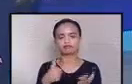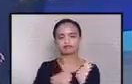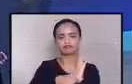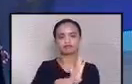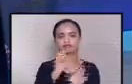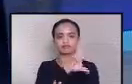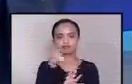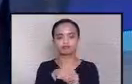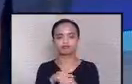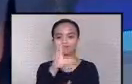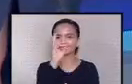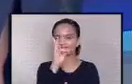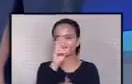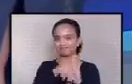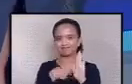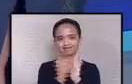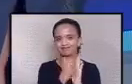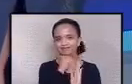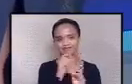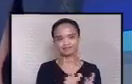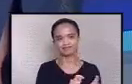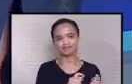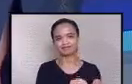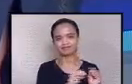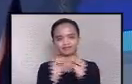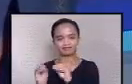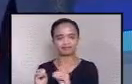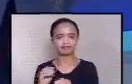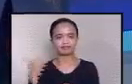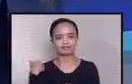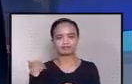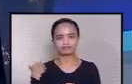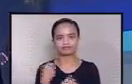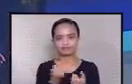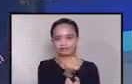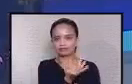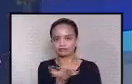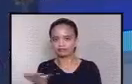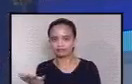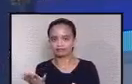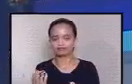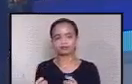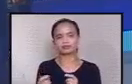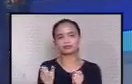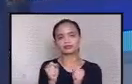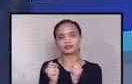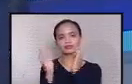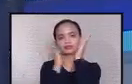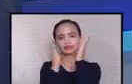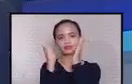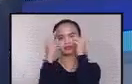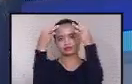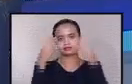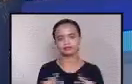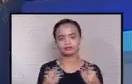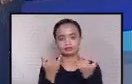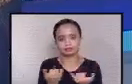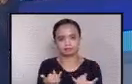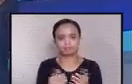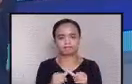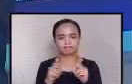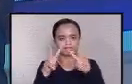ang 7 oras na hindi pag-transmit ng unofficial tally sa transparency server. Kasalukuyan na raw